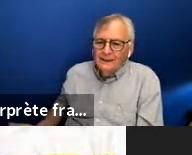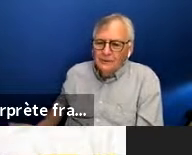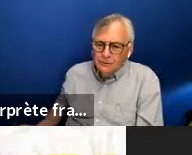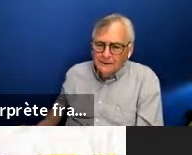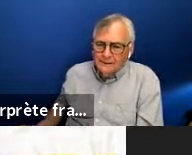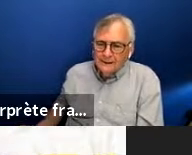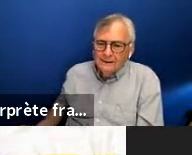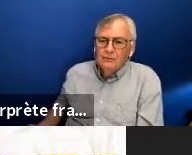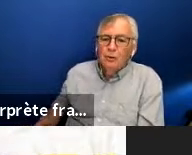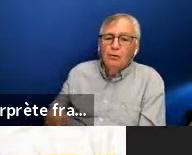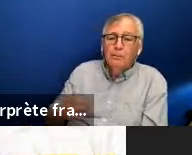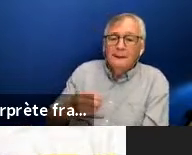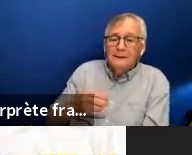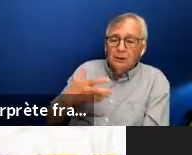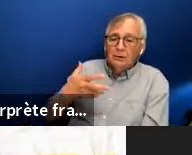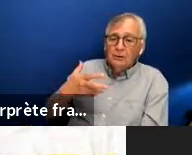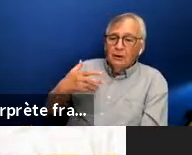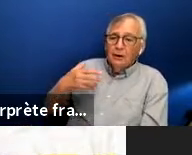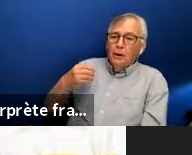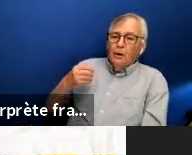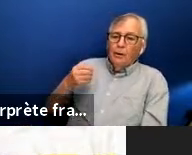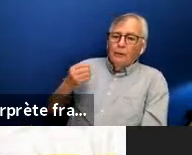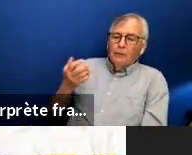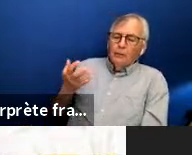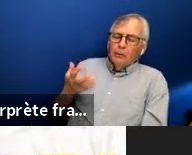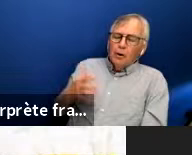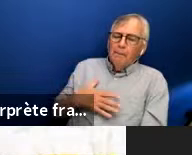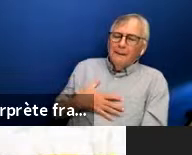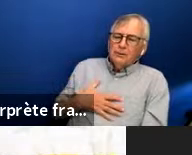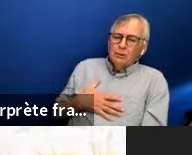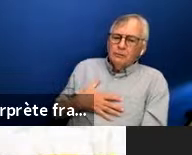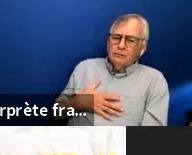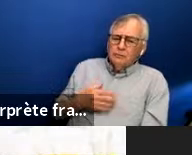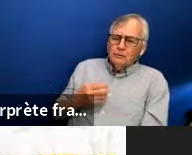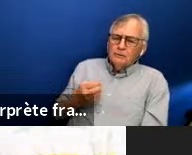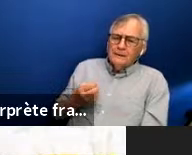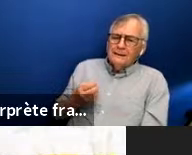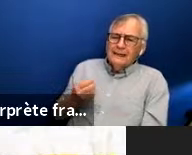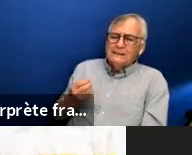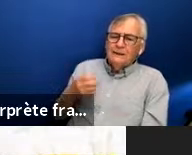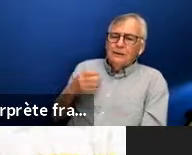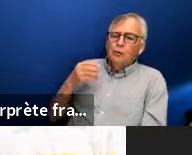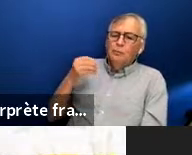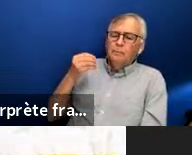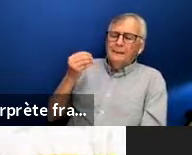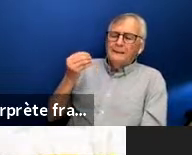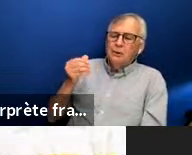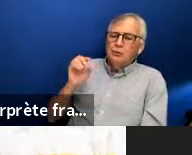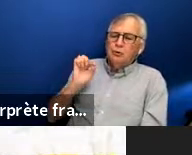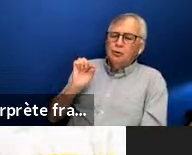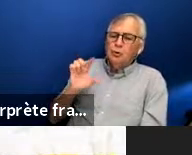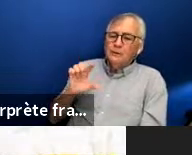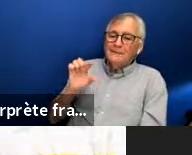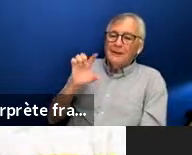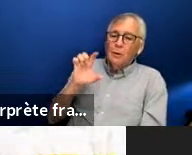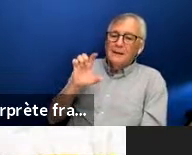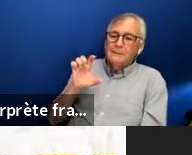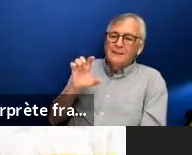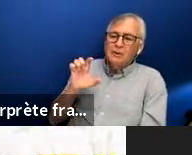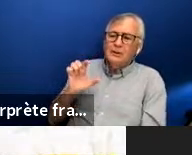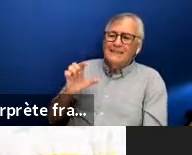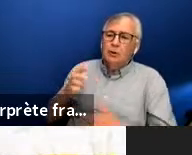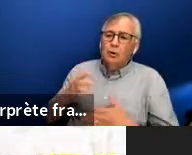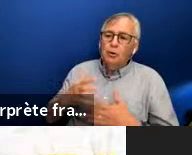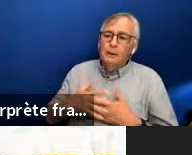à la surdité. Donc, une personne, comme personne, vont se faire identifier une personne sourde avec un